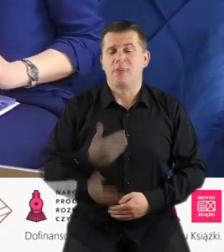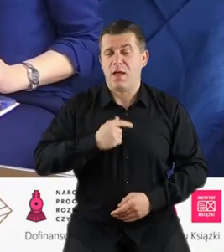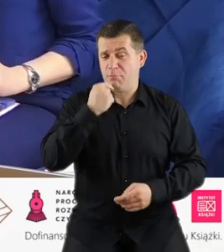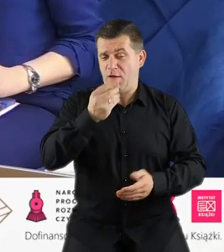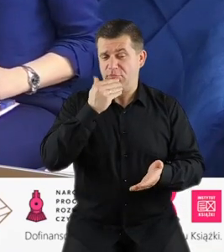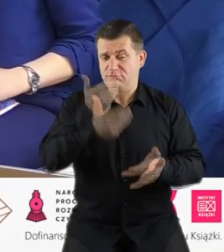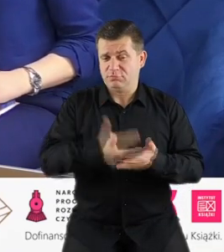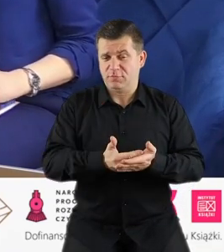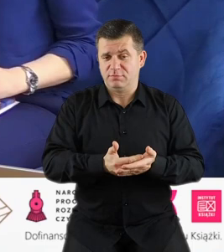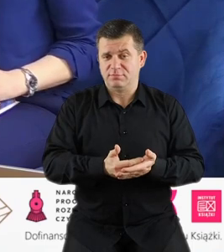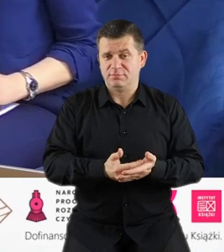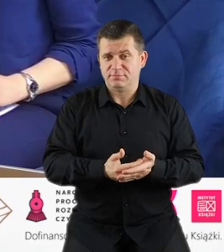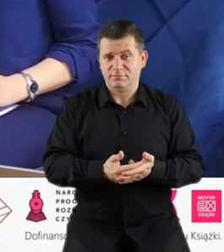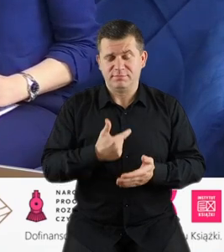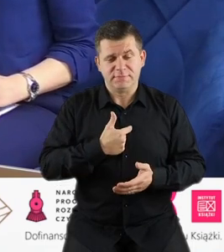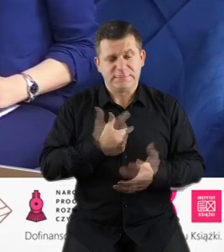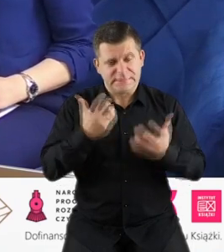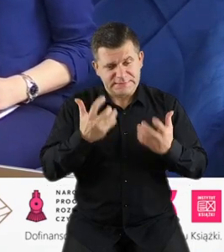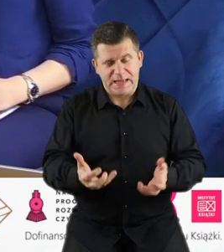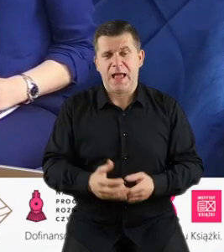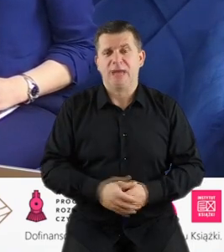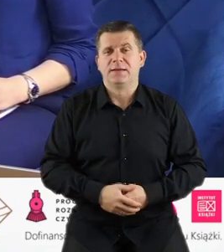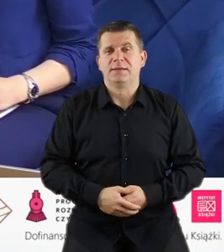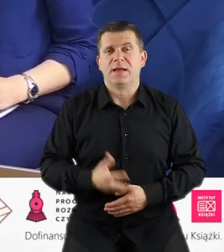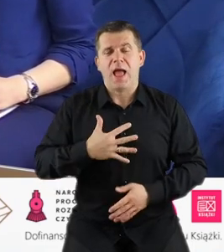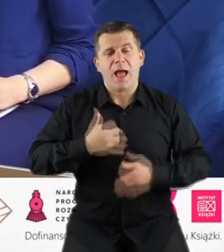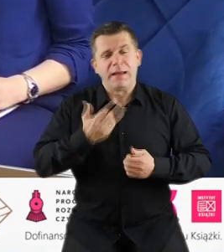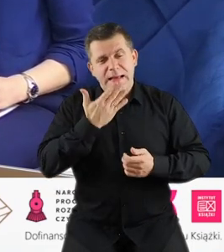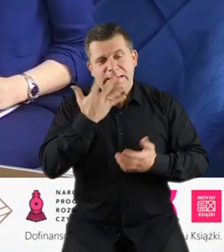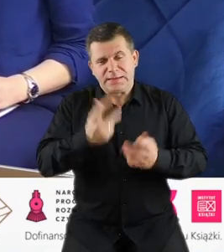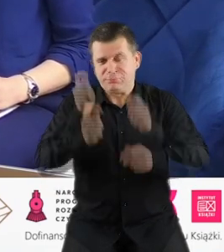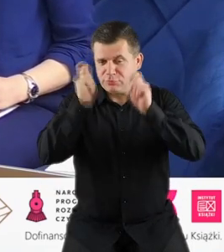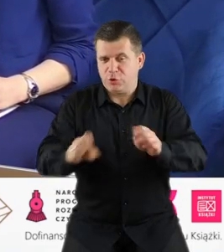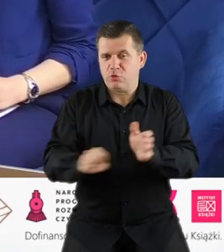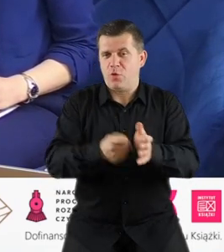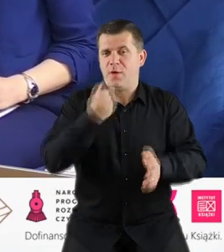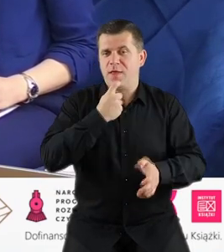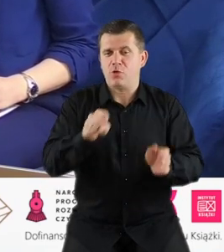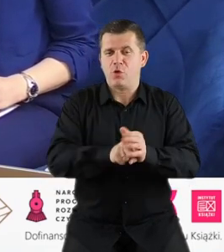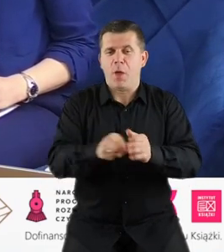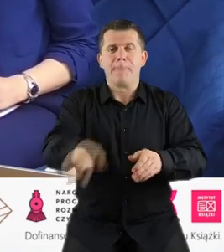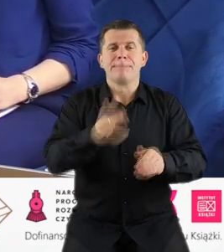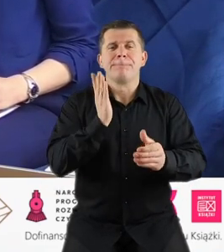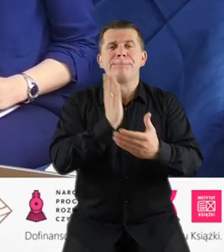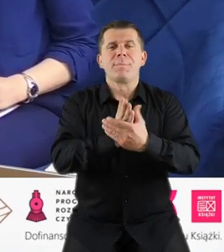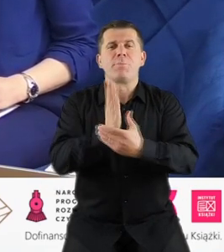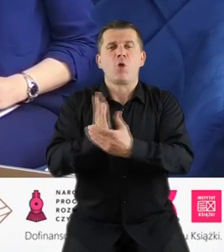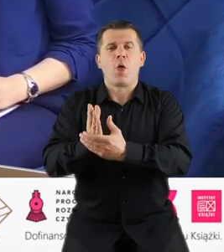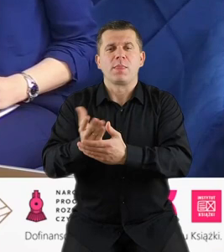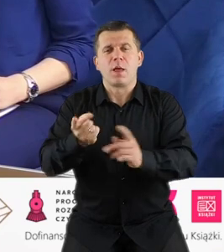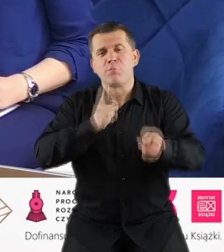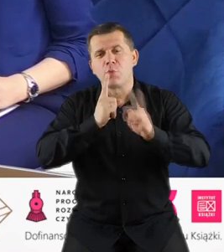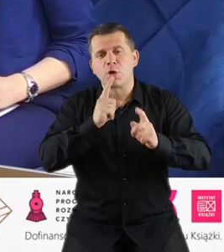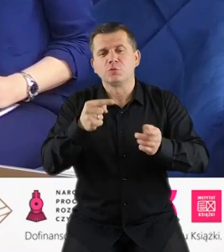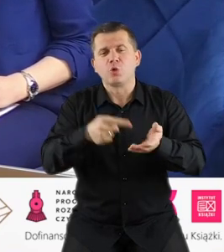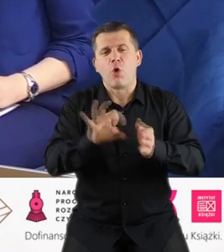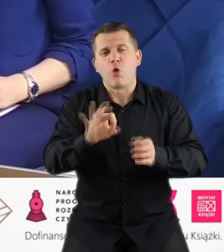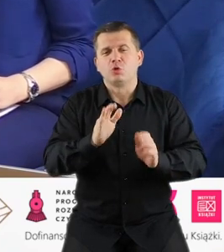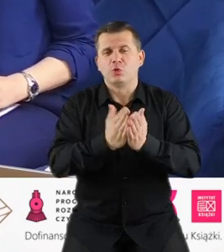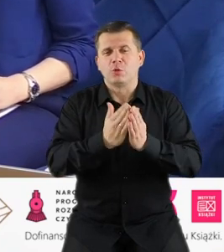że życzyłabym sobie tego sama po to chociażby, żeby przyjechać do Kielstowa z tej biblioteki i porozmawiać o następnej